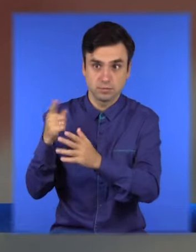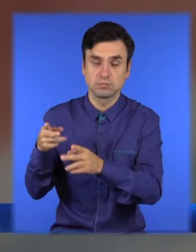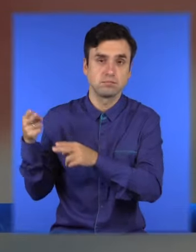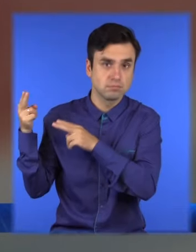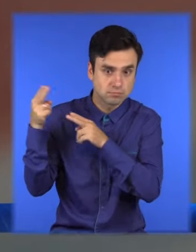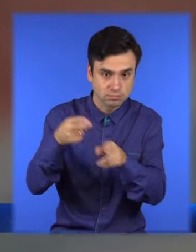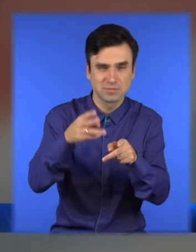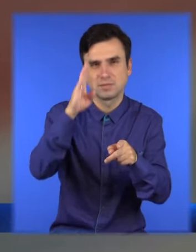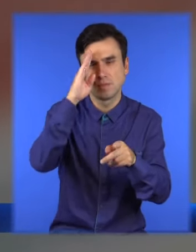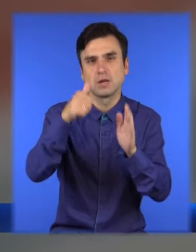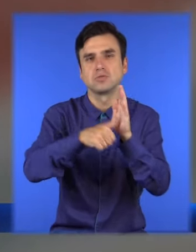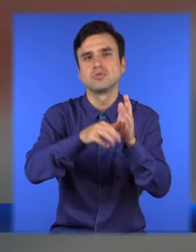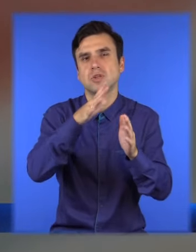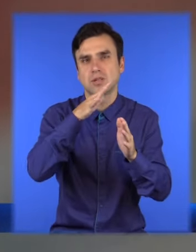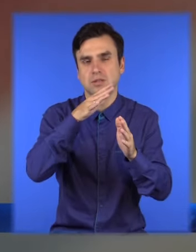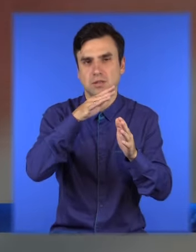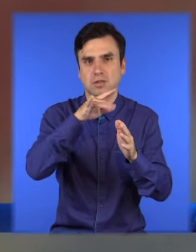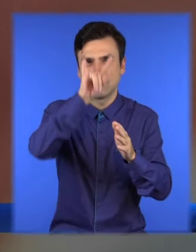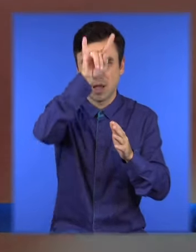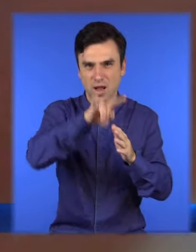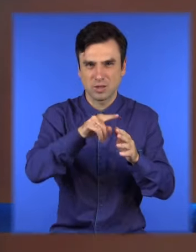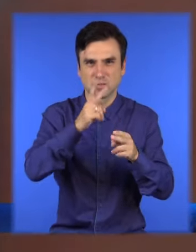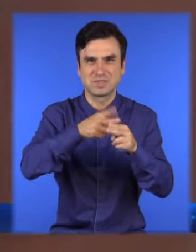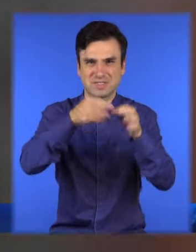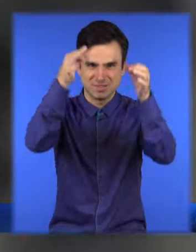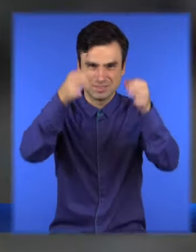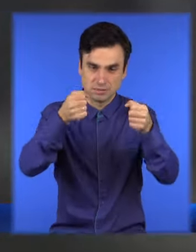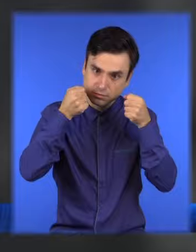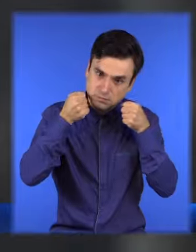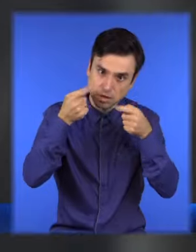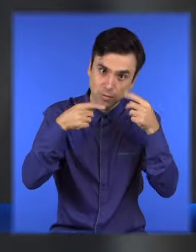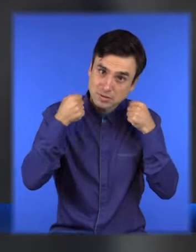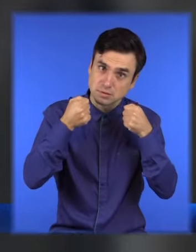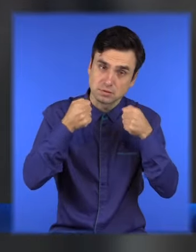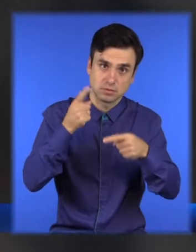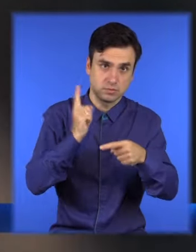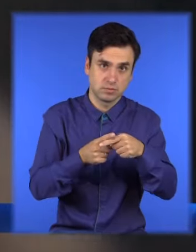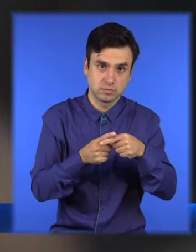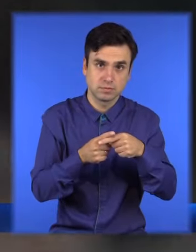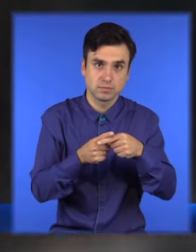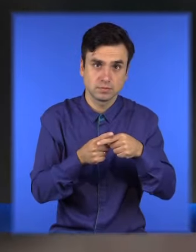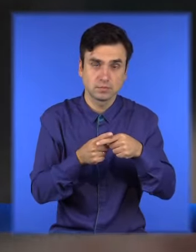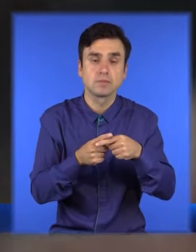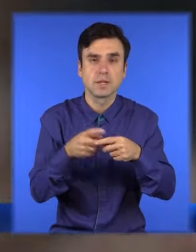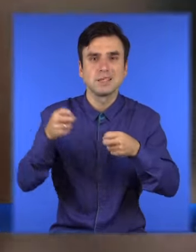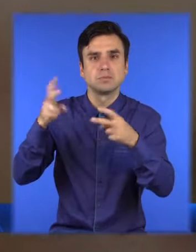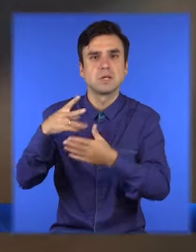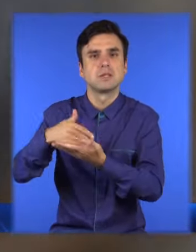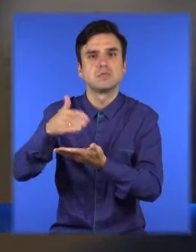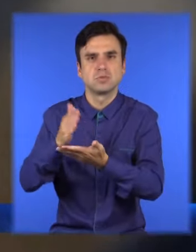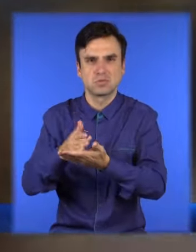хлопчика, якого довелось діставати з віконної решітки, бо той застряг у ній головою ззовні. За допомогою